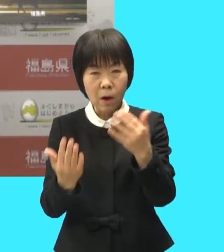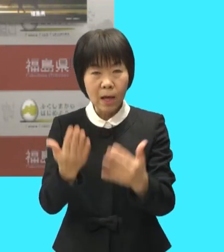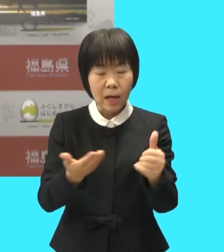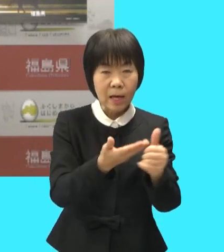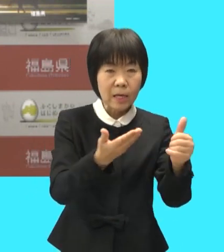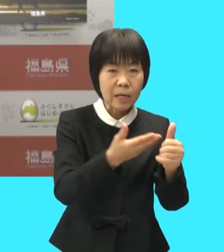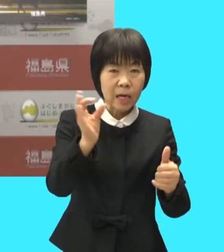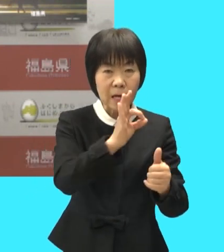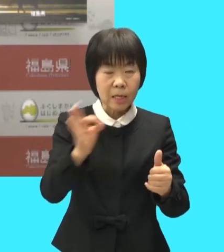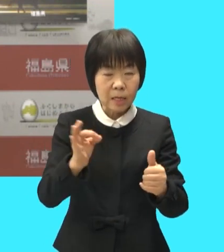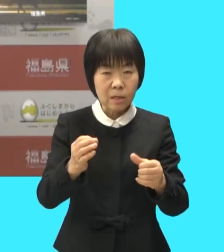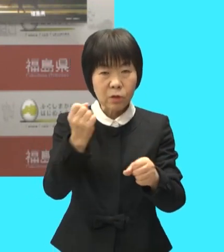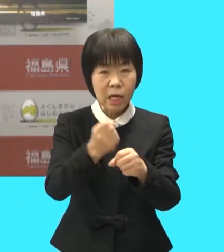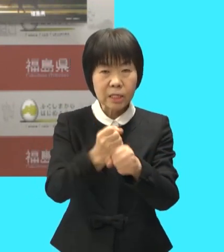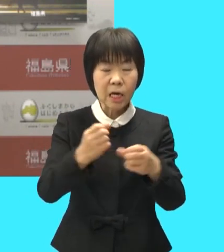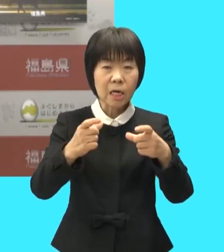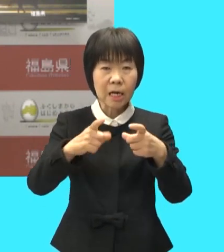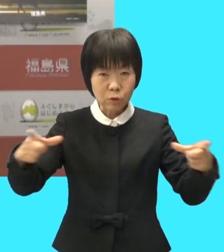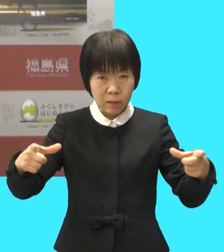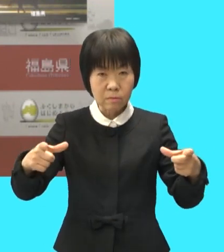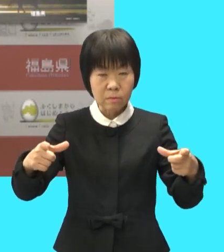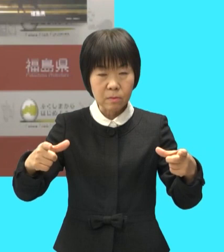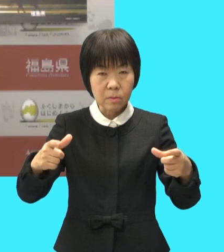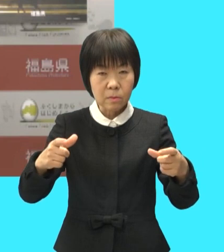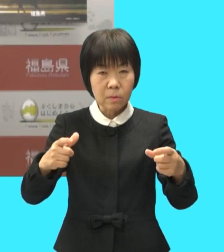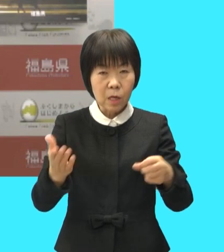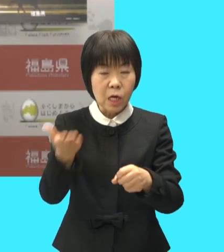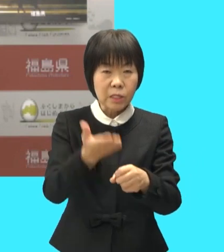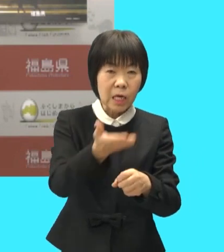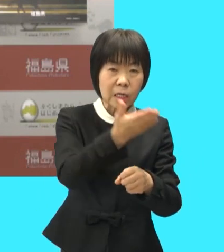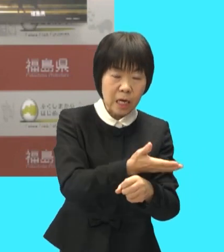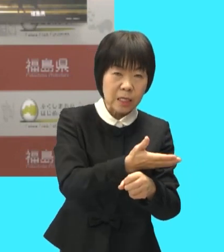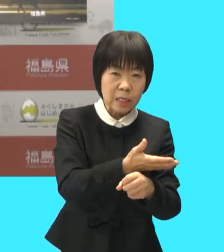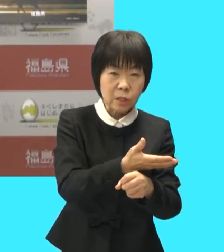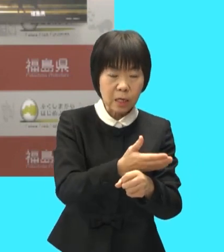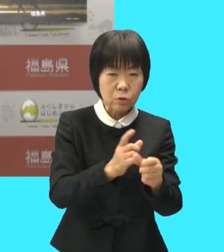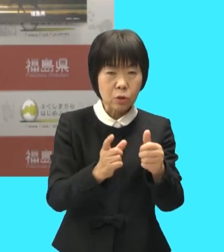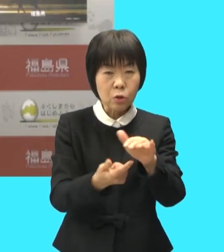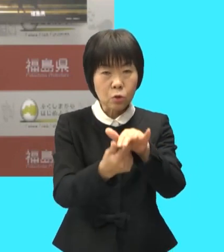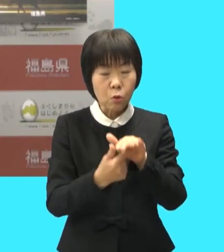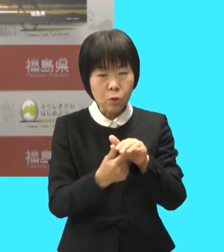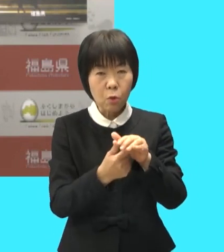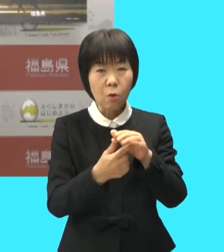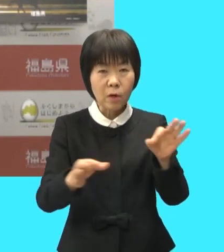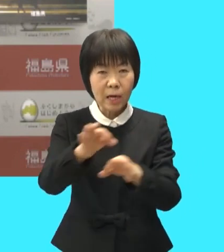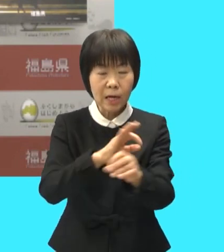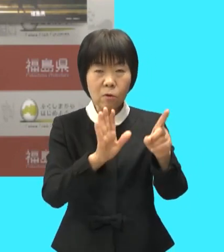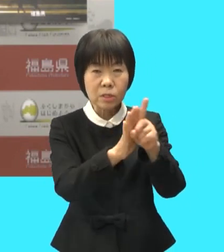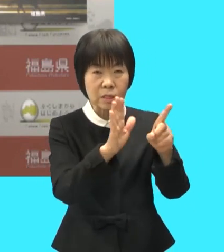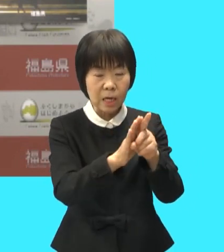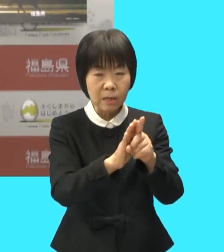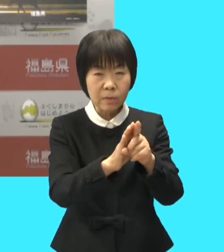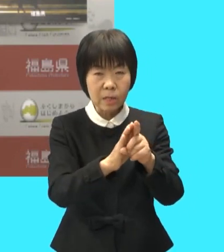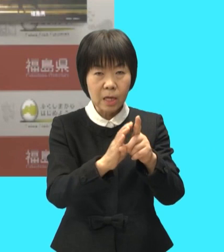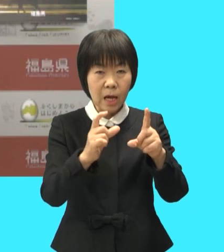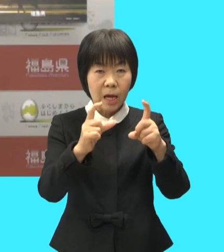の生産拡大など、次世代につなげる農業経営を支援するほか、 認証ギャップ取